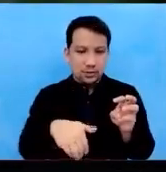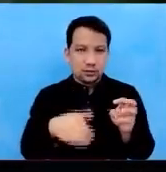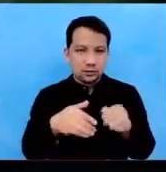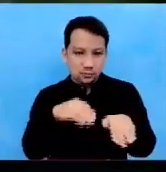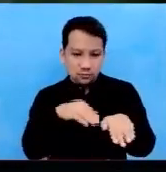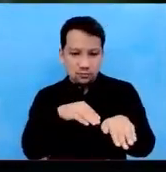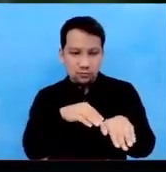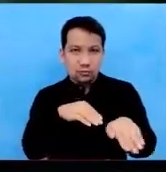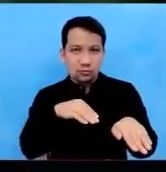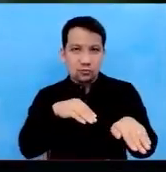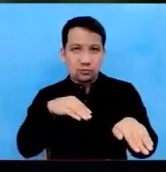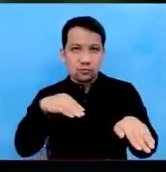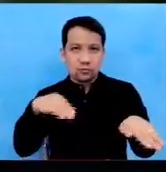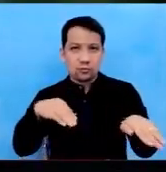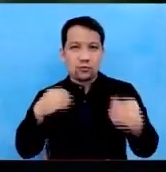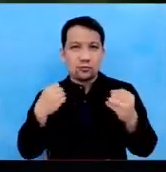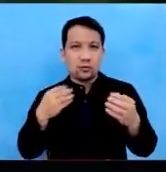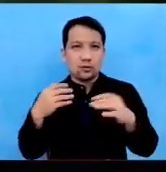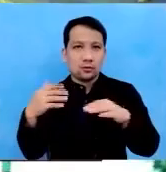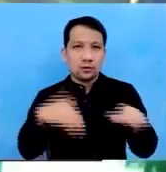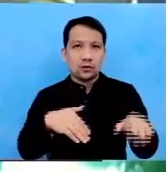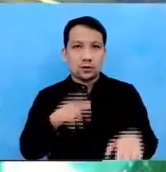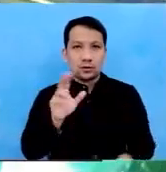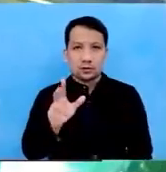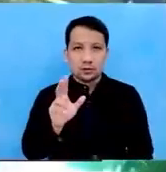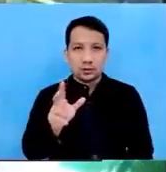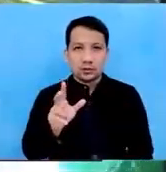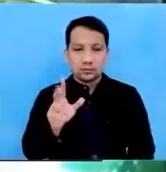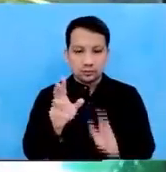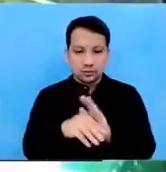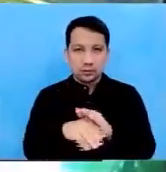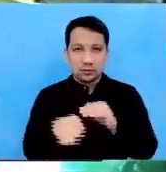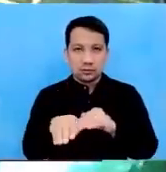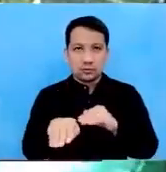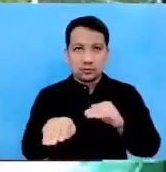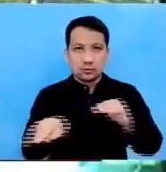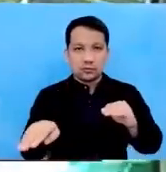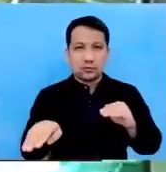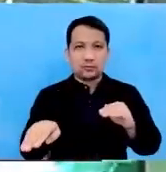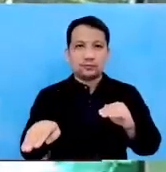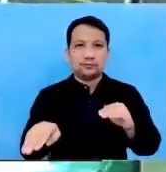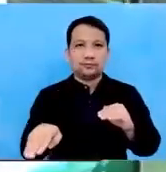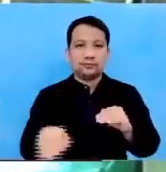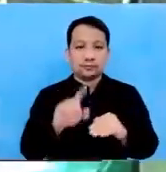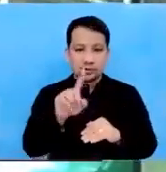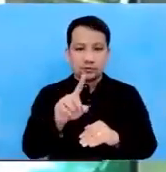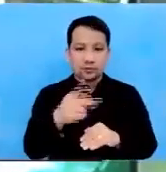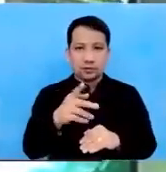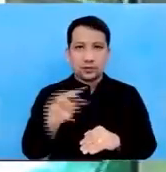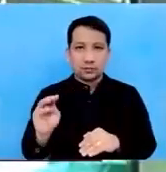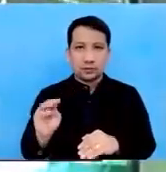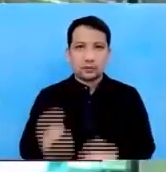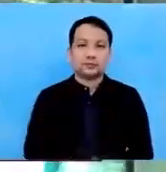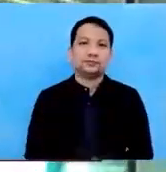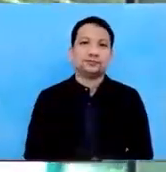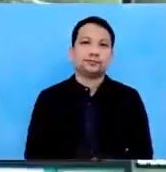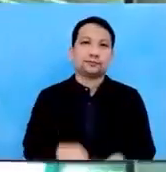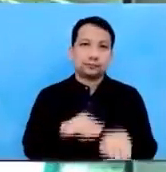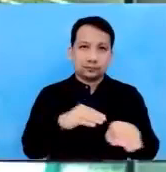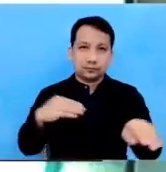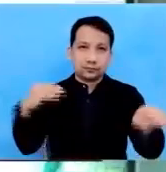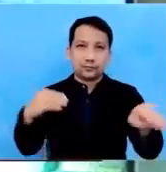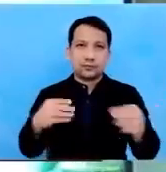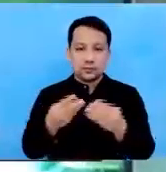dito. 30 minutong nag-ipon-ipon ang mga sasakyan sa habang nasa 1 kilometro. Bilang solusyon